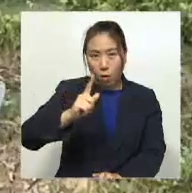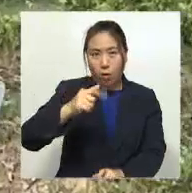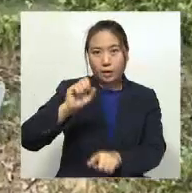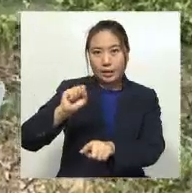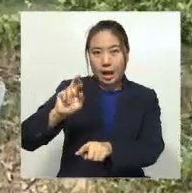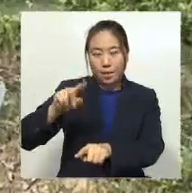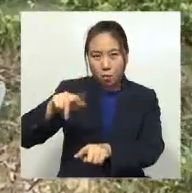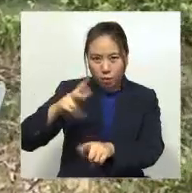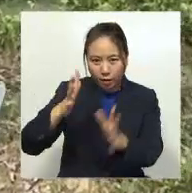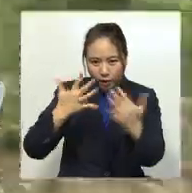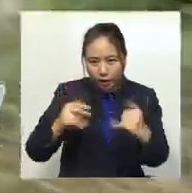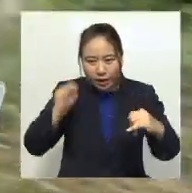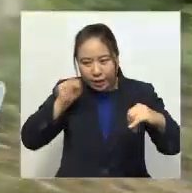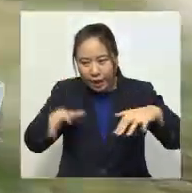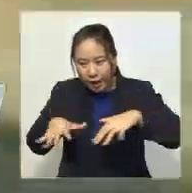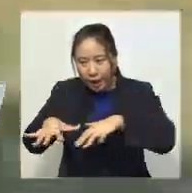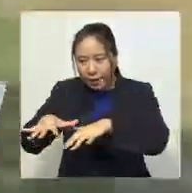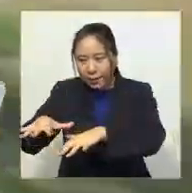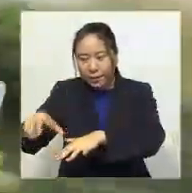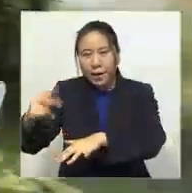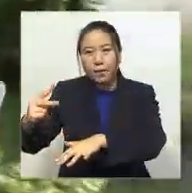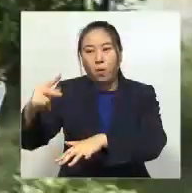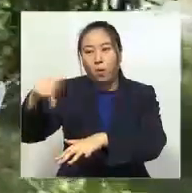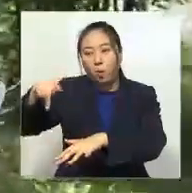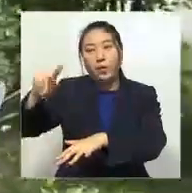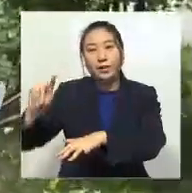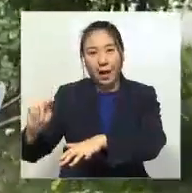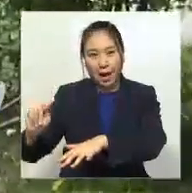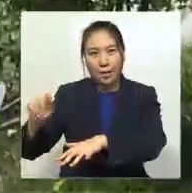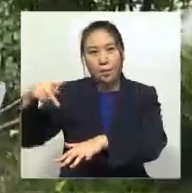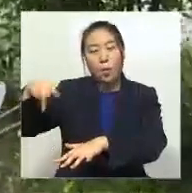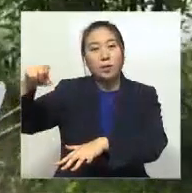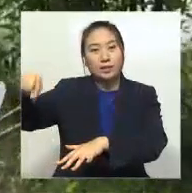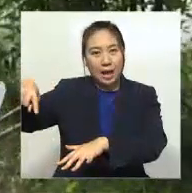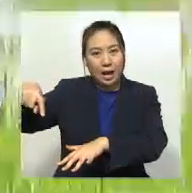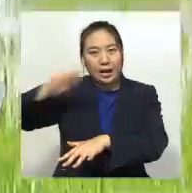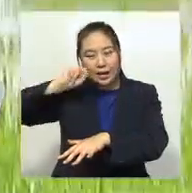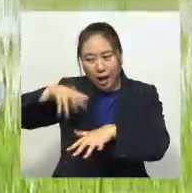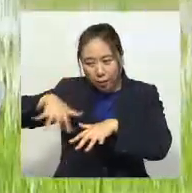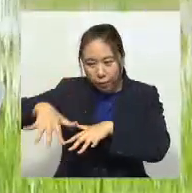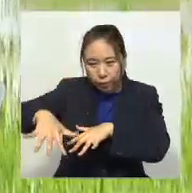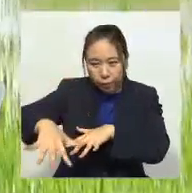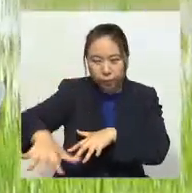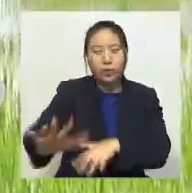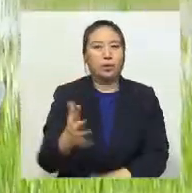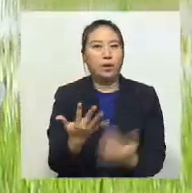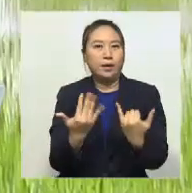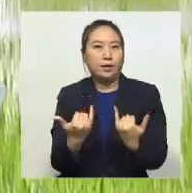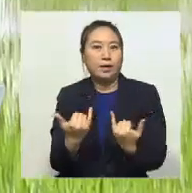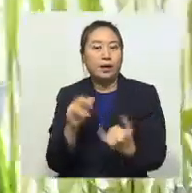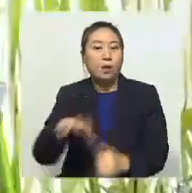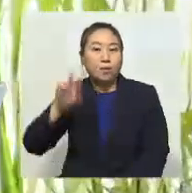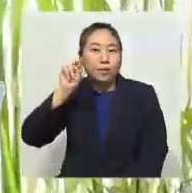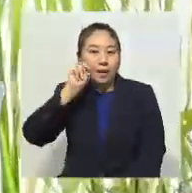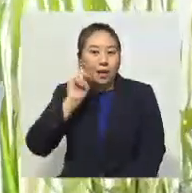ที่บ้านโพตากและบ้านโพซันตำบลนางามซึ่งเป็นพื้นที่ด้านล่างทางชลประทานจังหวัดร้อยเอ็ดแจ้งให้ชาวบ้านท้